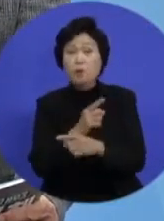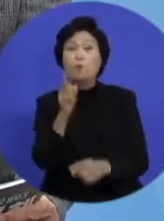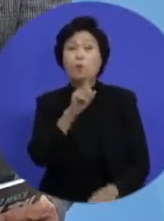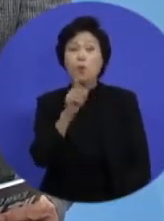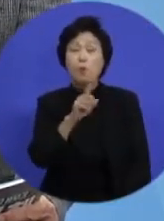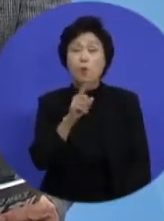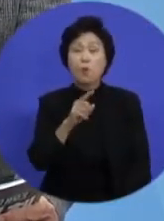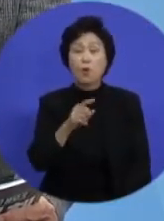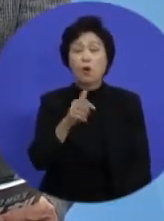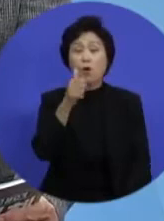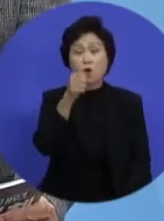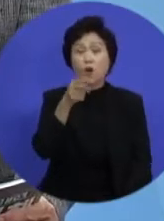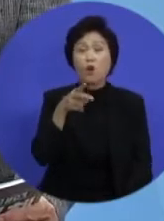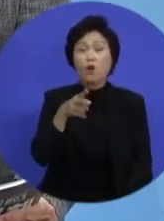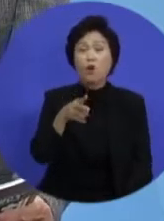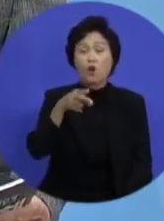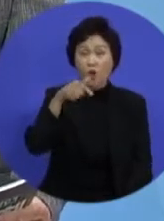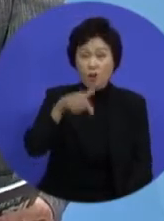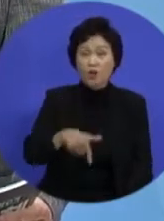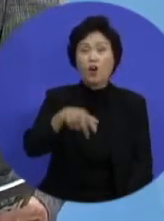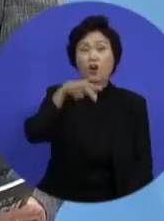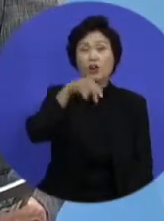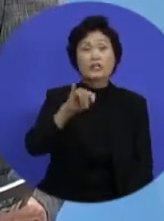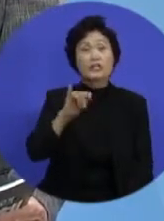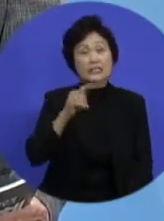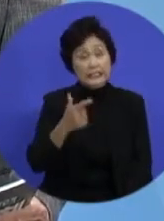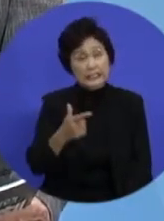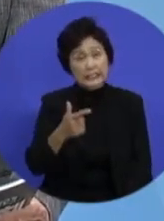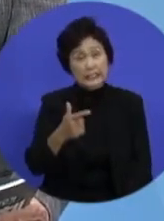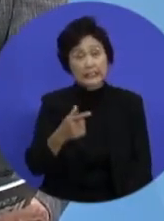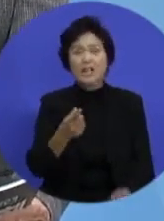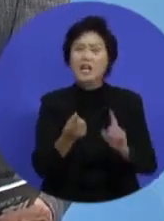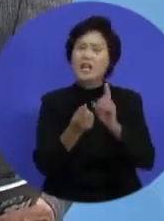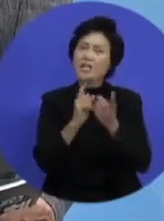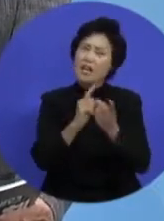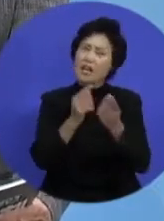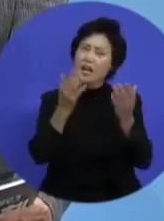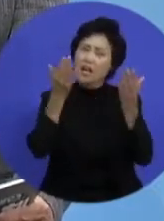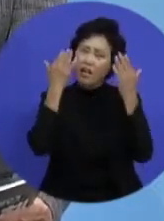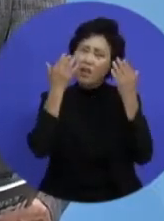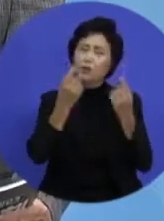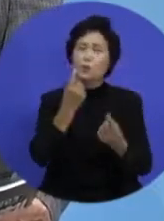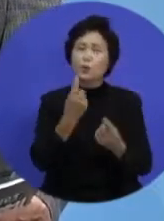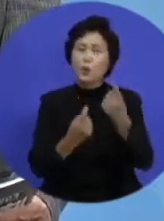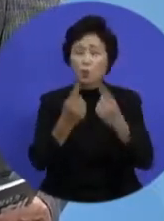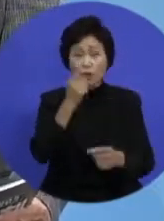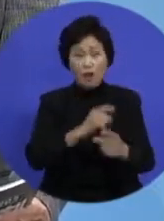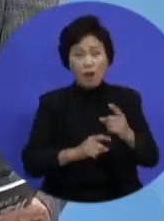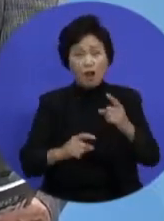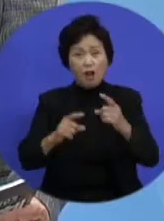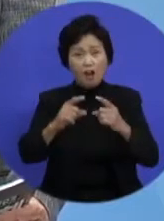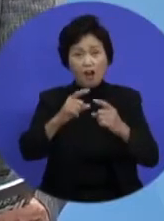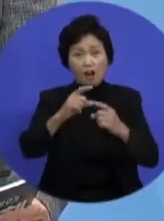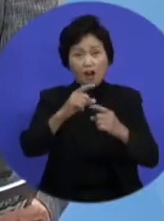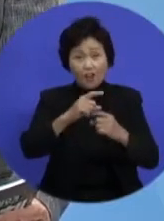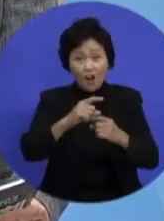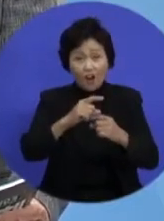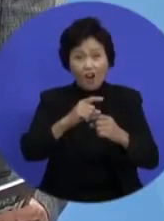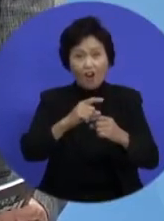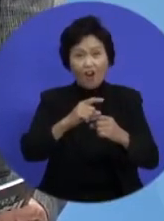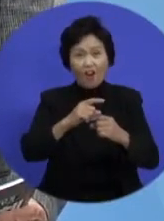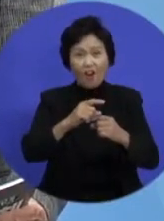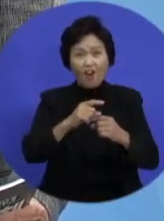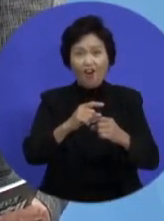그 기독교 대안학교를 또 뛰어넘는. 그러게요. 한 번을 또 뛰어넘는 그런 것